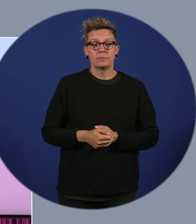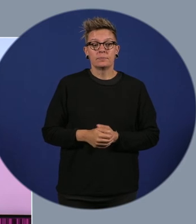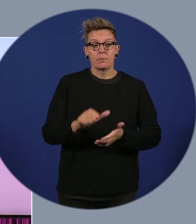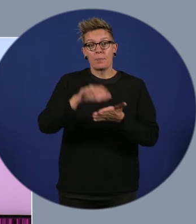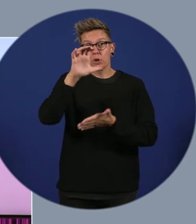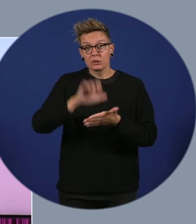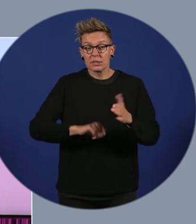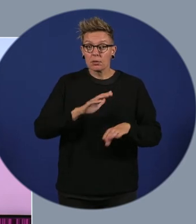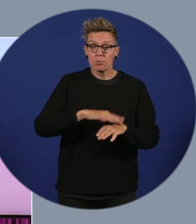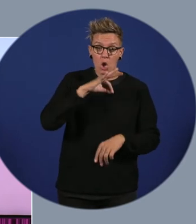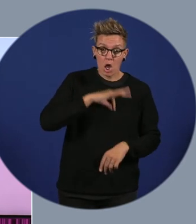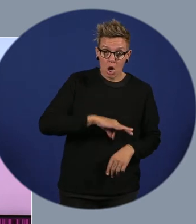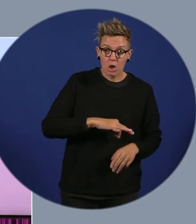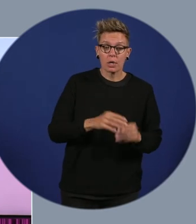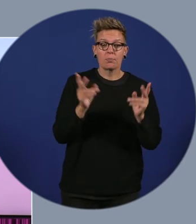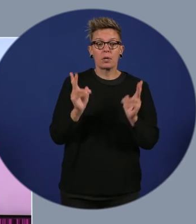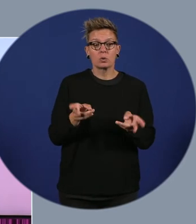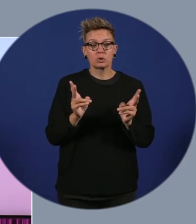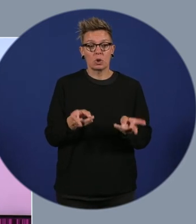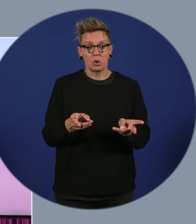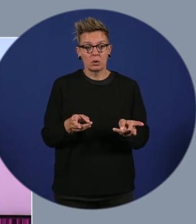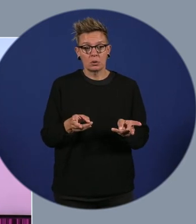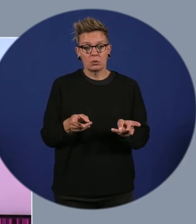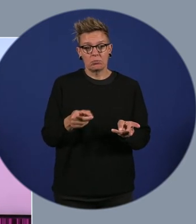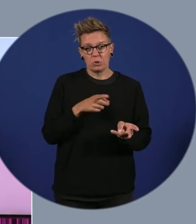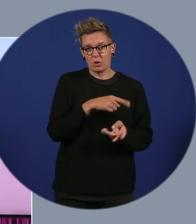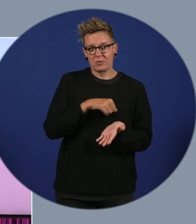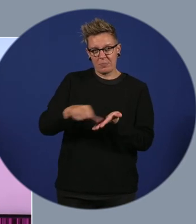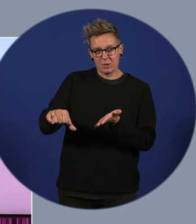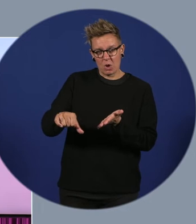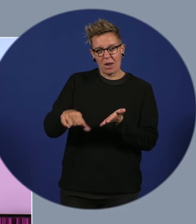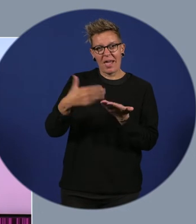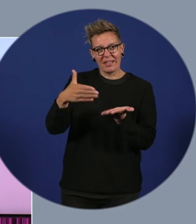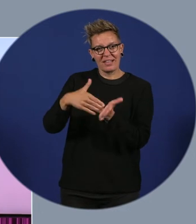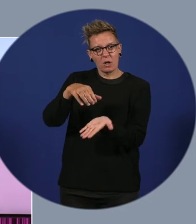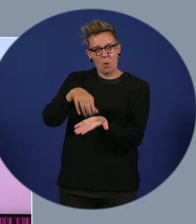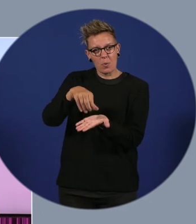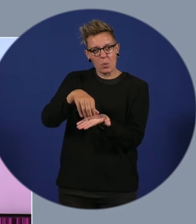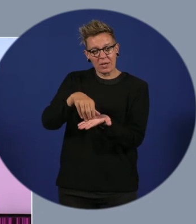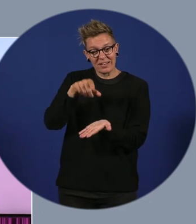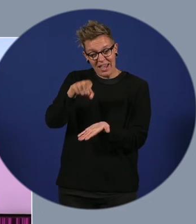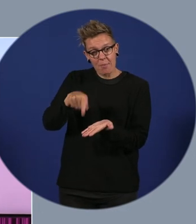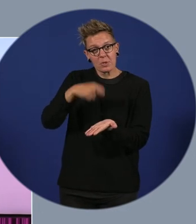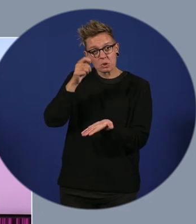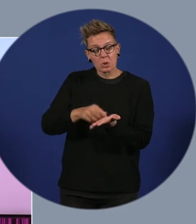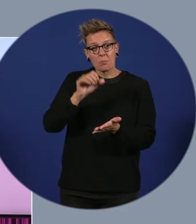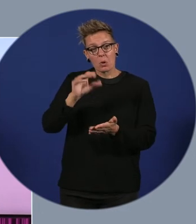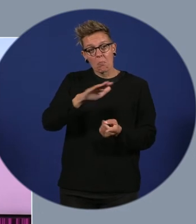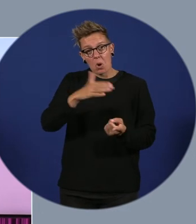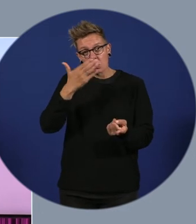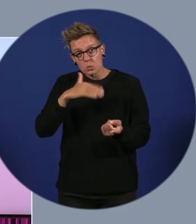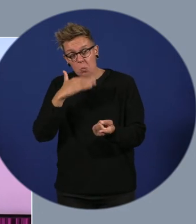på sin lön men också mycket av den skatten vi betalar går ju till kommunen där många beslut som rör barn och unga fattas, till exempel genom skola